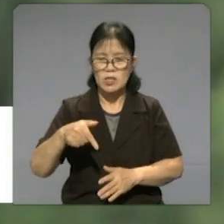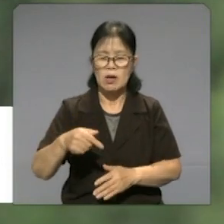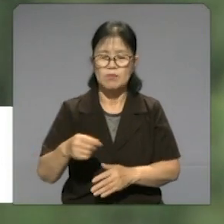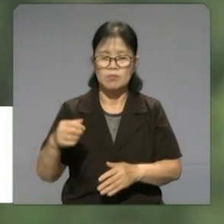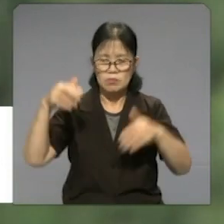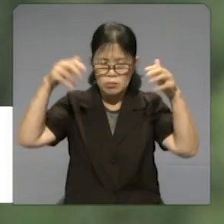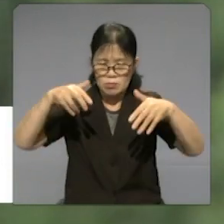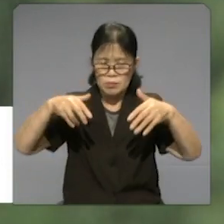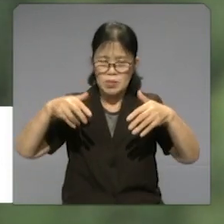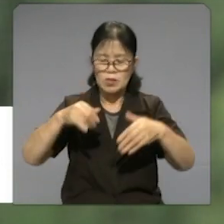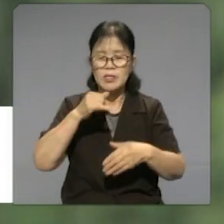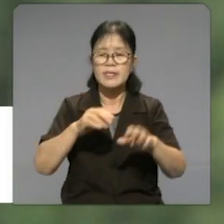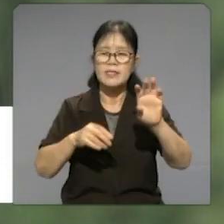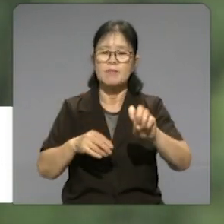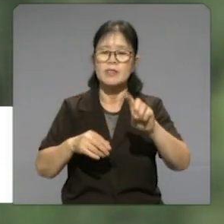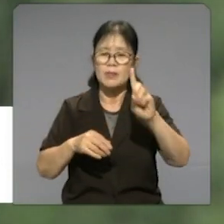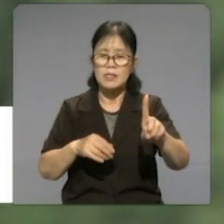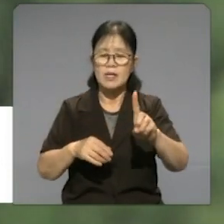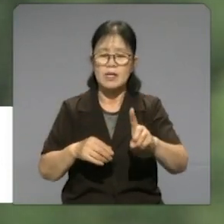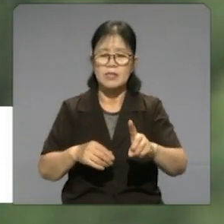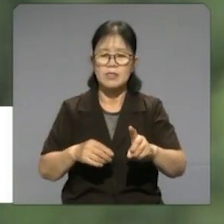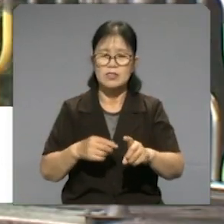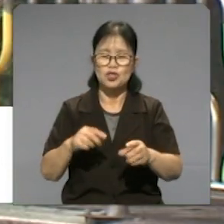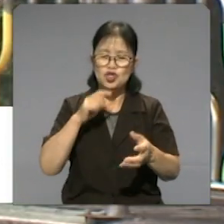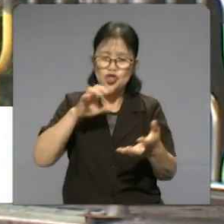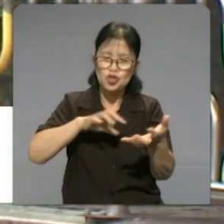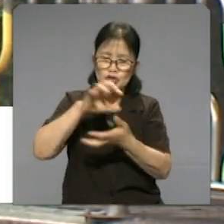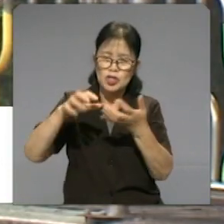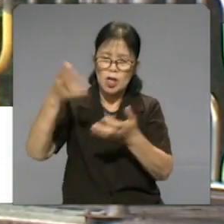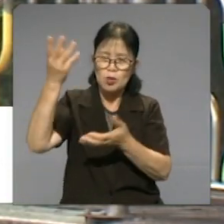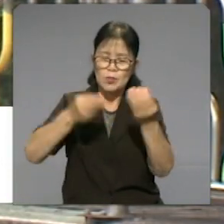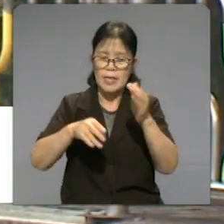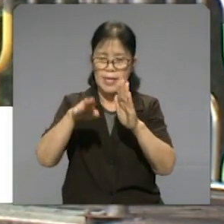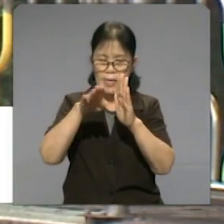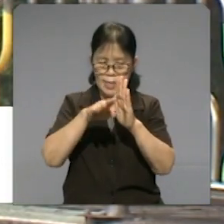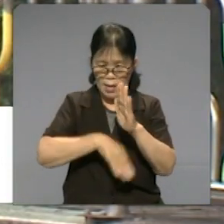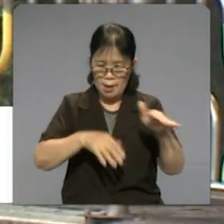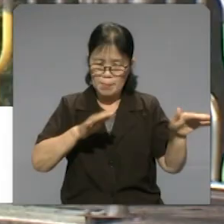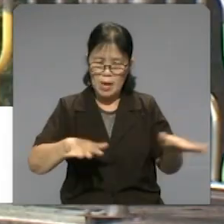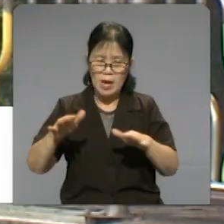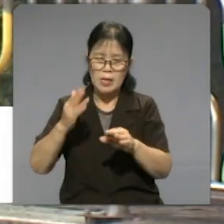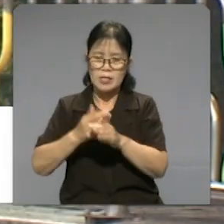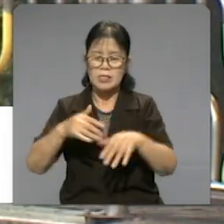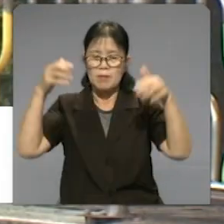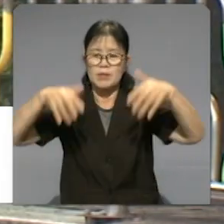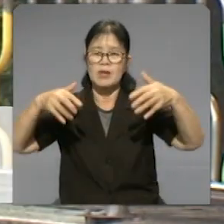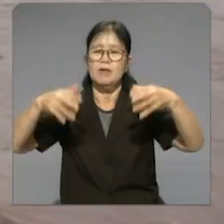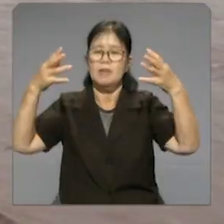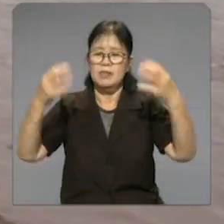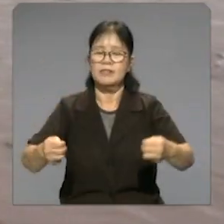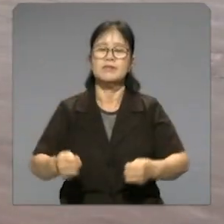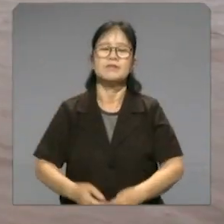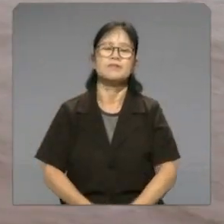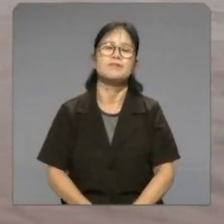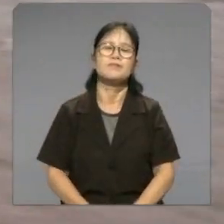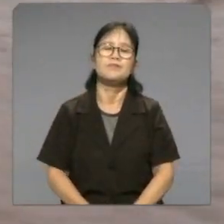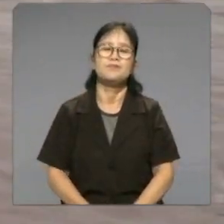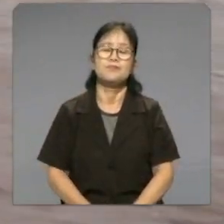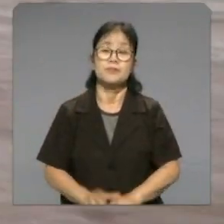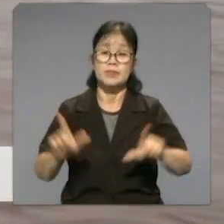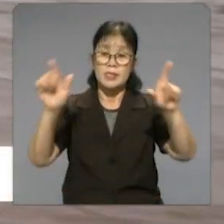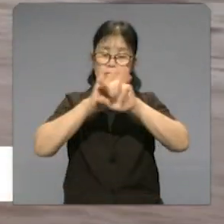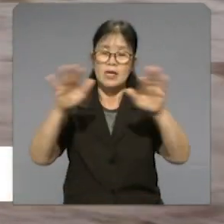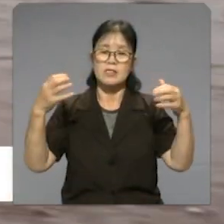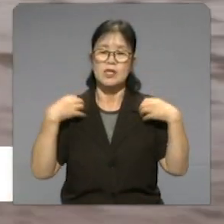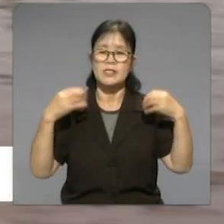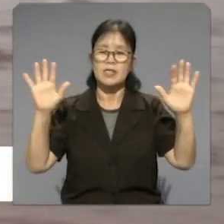내리겠고 31일에는 다량의 수증기가 유입되는 남해안 중심으로 많은 비가 내리겠습니다. 기상청은